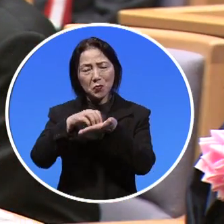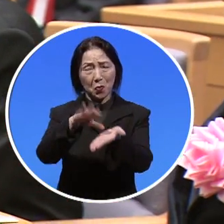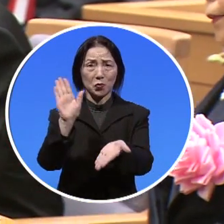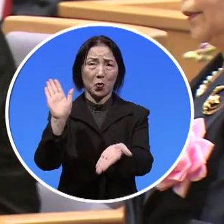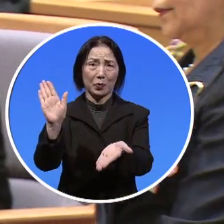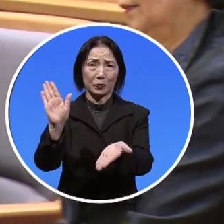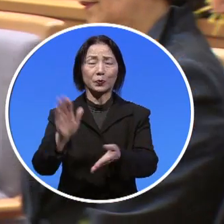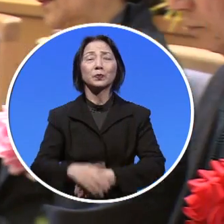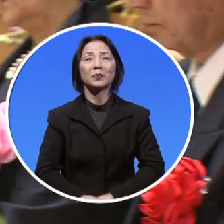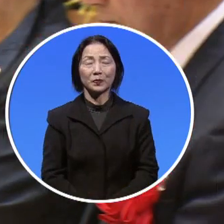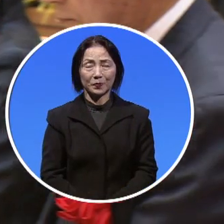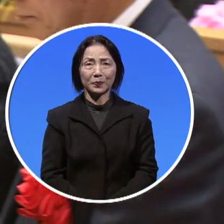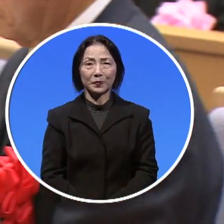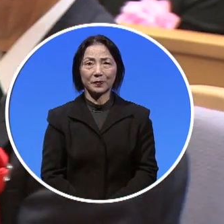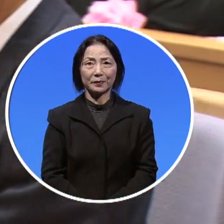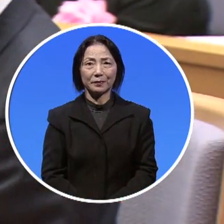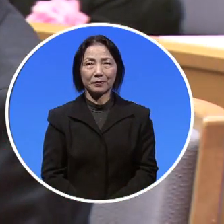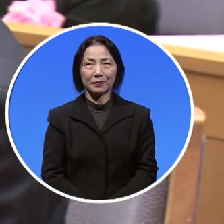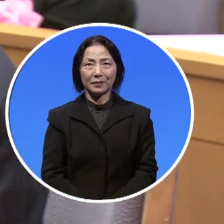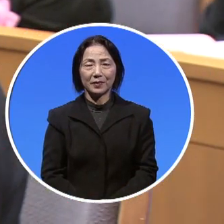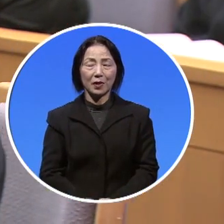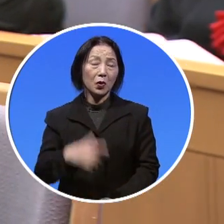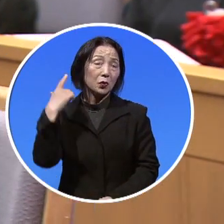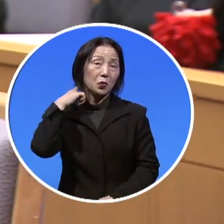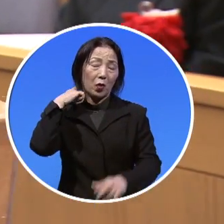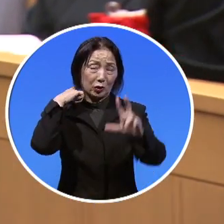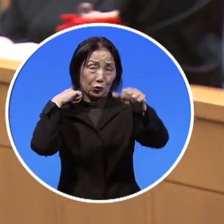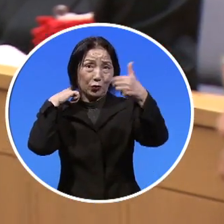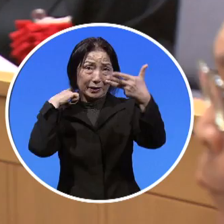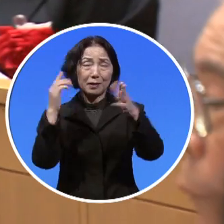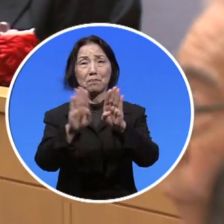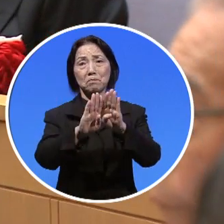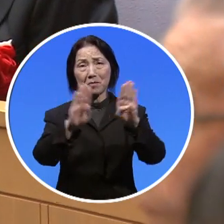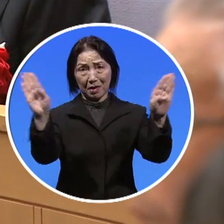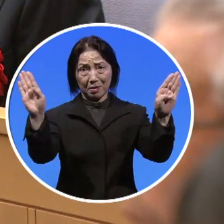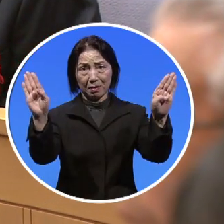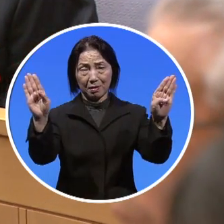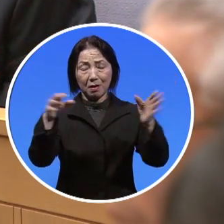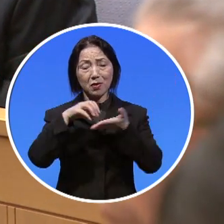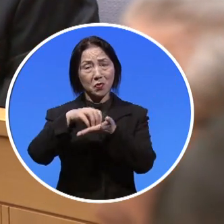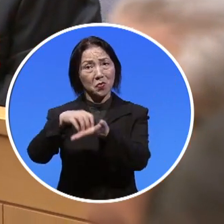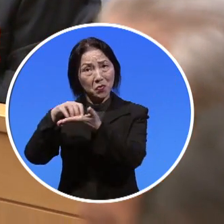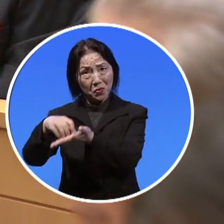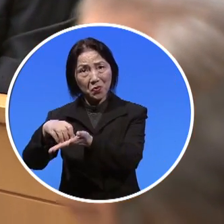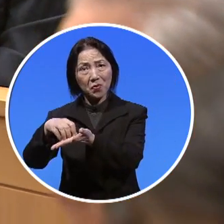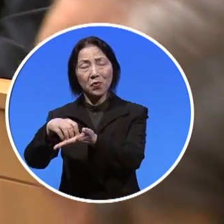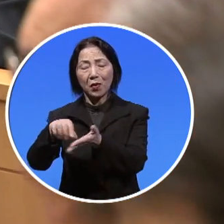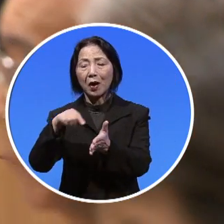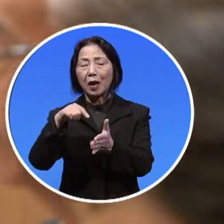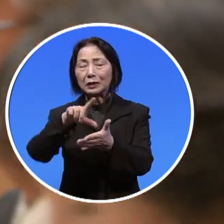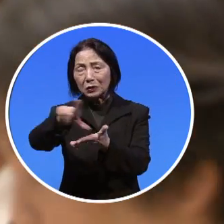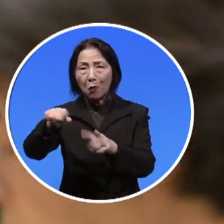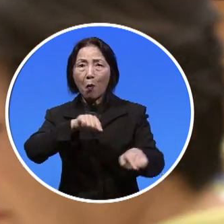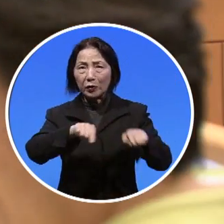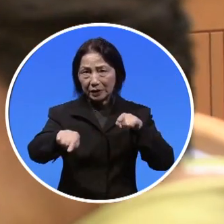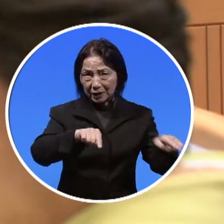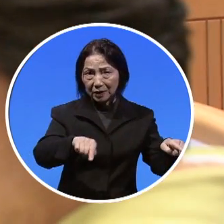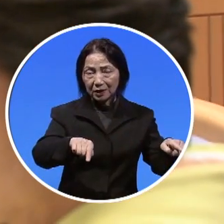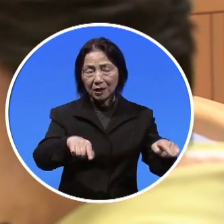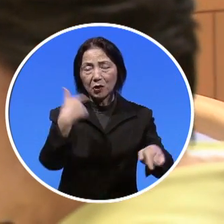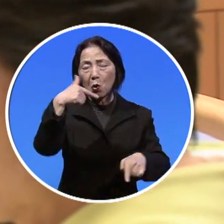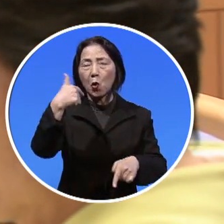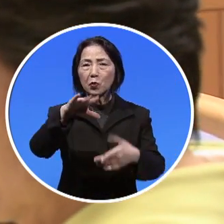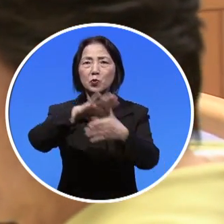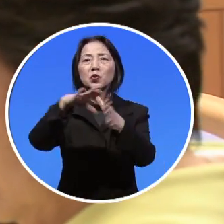表彰しています昭和28年から始まり表彰は地方自治